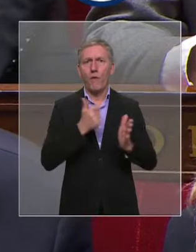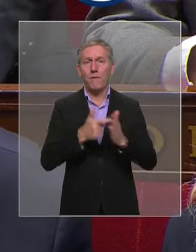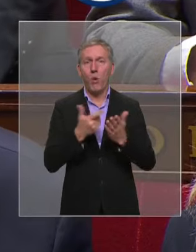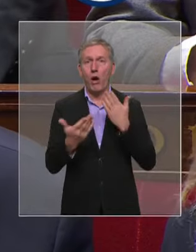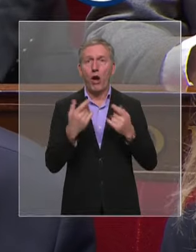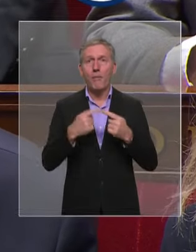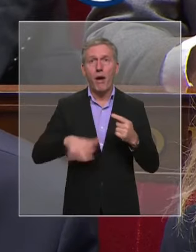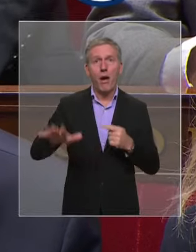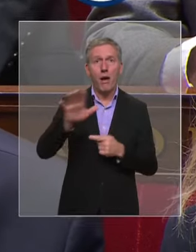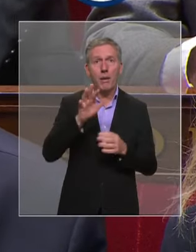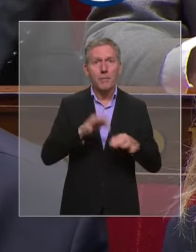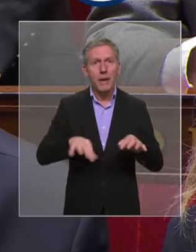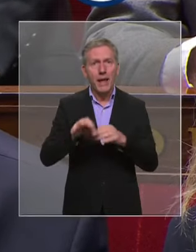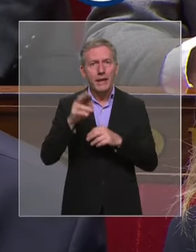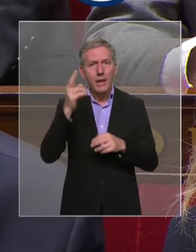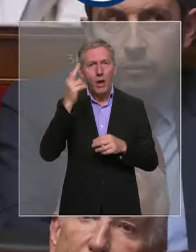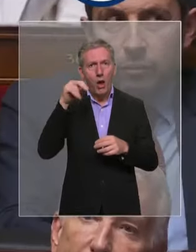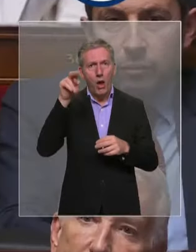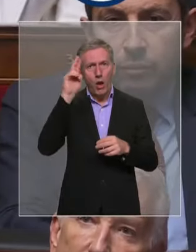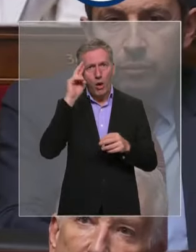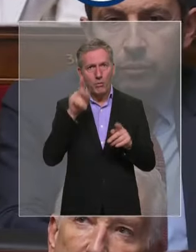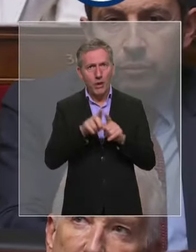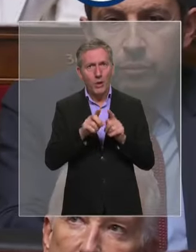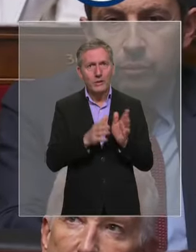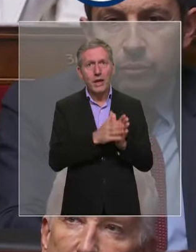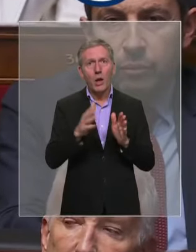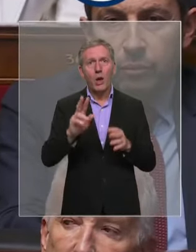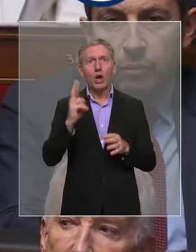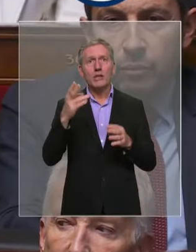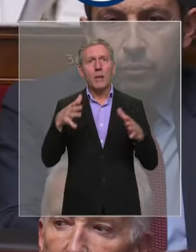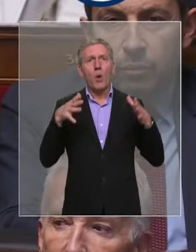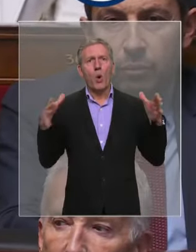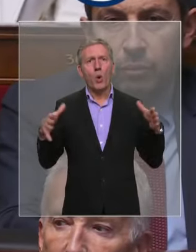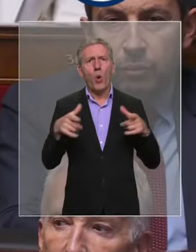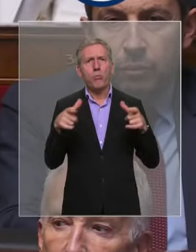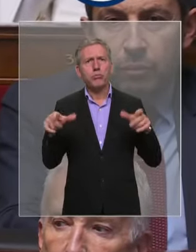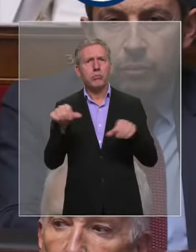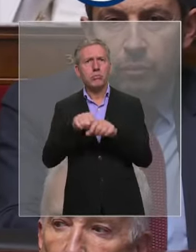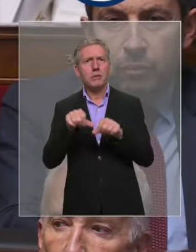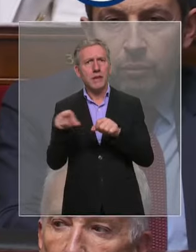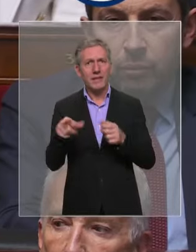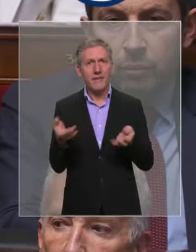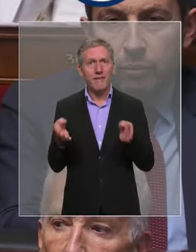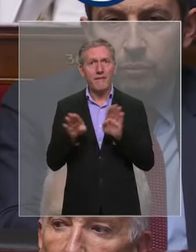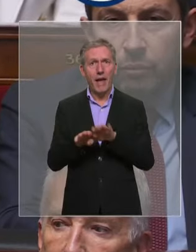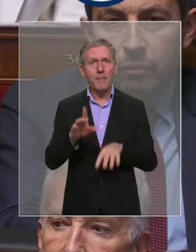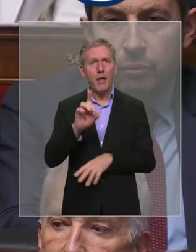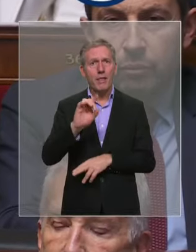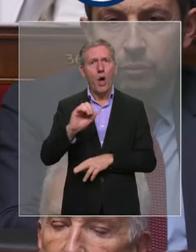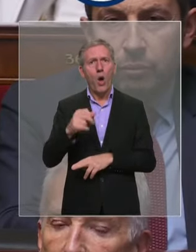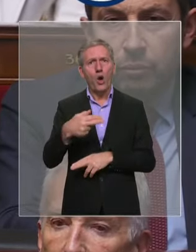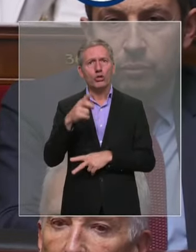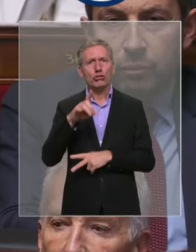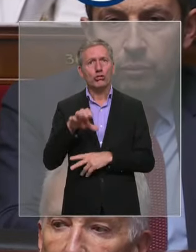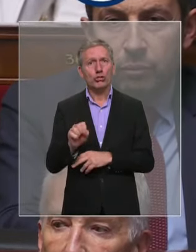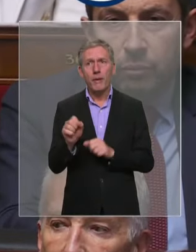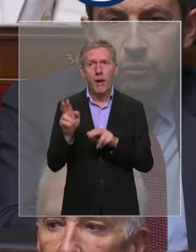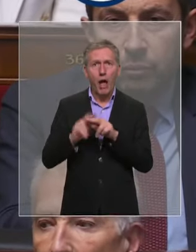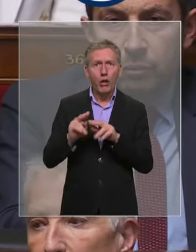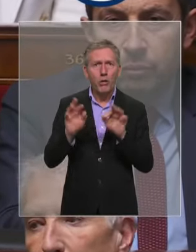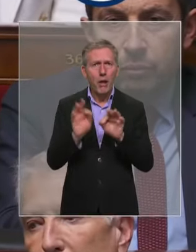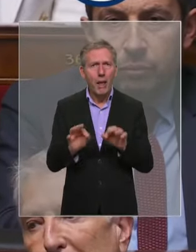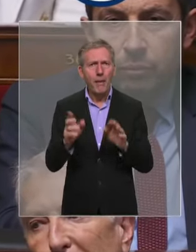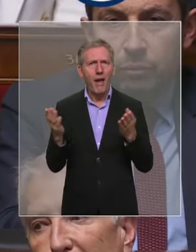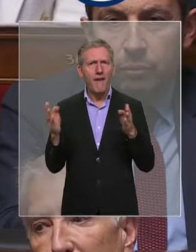l'Europe. Au même moment, à Donge, la deuxième raffinerie de notre pays est fermée, faute d'entretien, dans votre indifférence